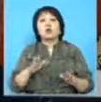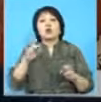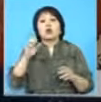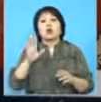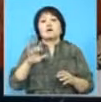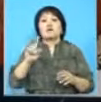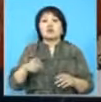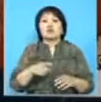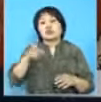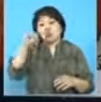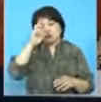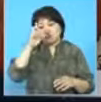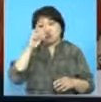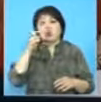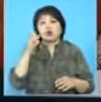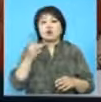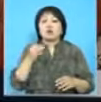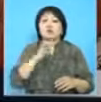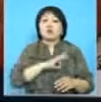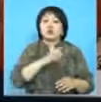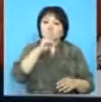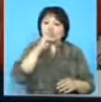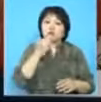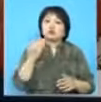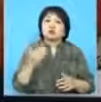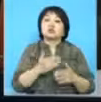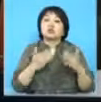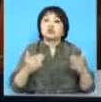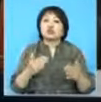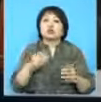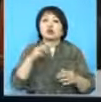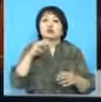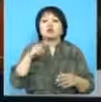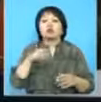документов о взыскании с государства, в пользу государства сумм свыше 1000 МРП,